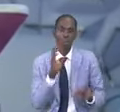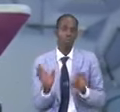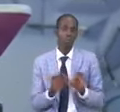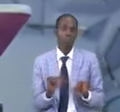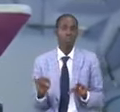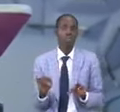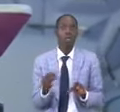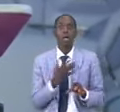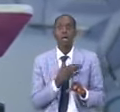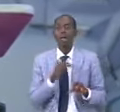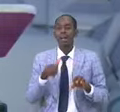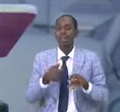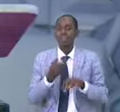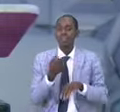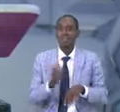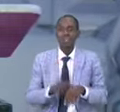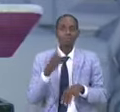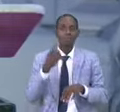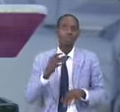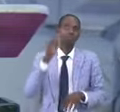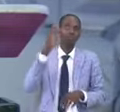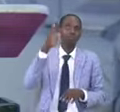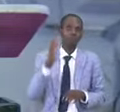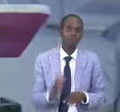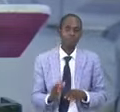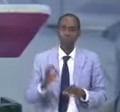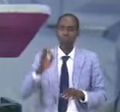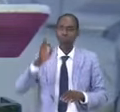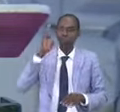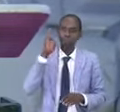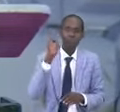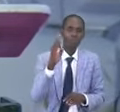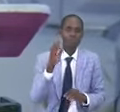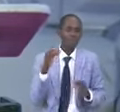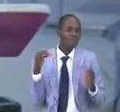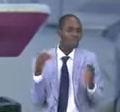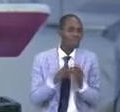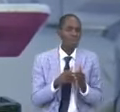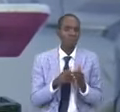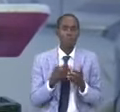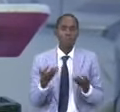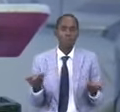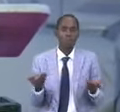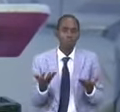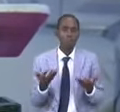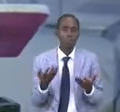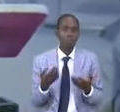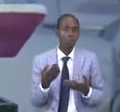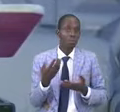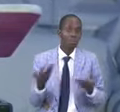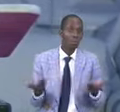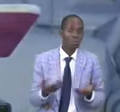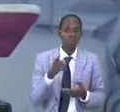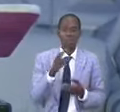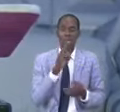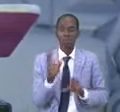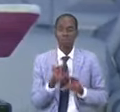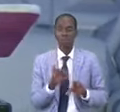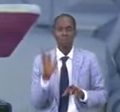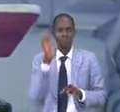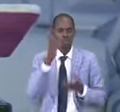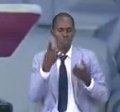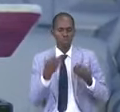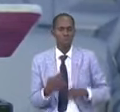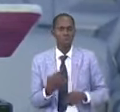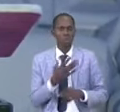pasteur prêche compte ce qu'ils font ils viennent et menacent qu'il